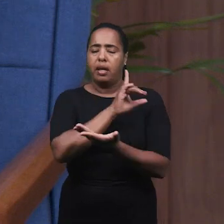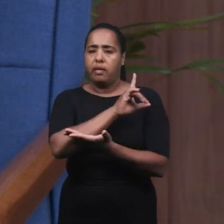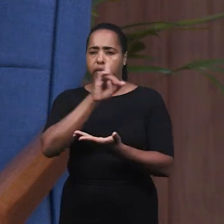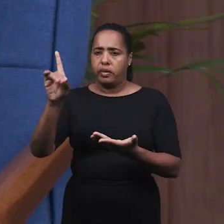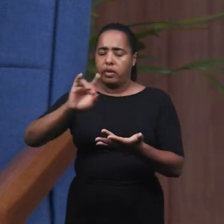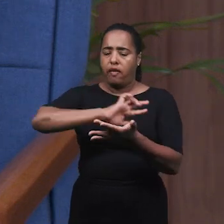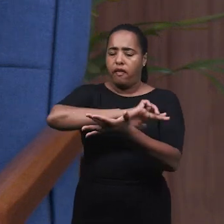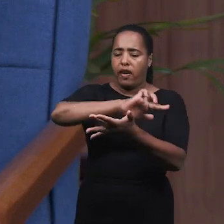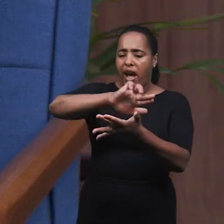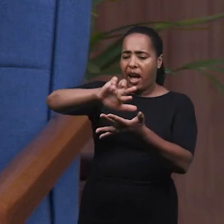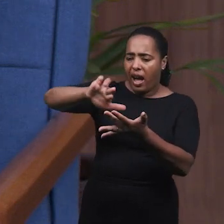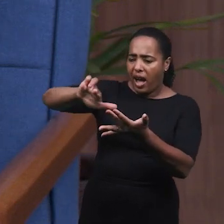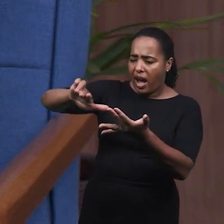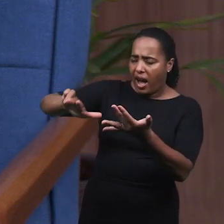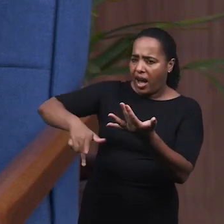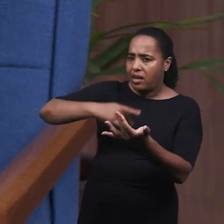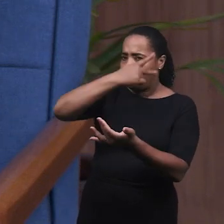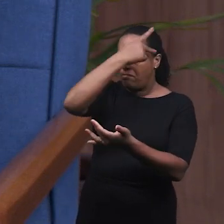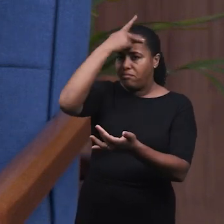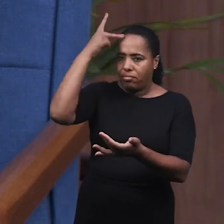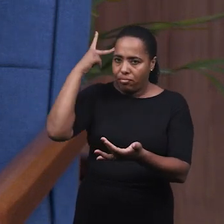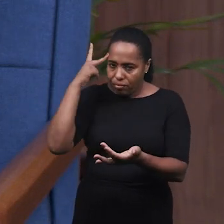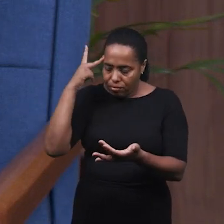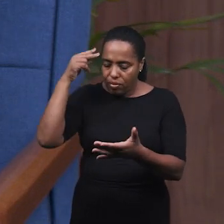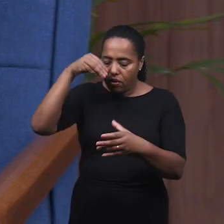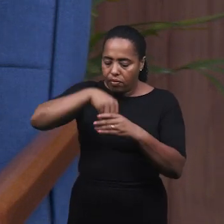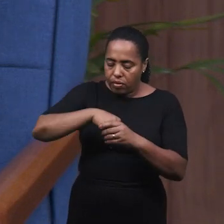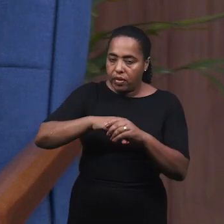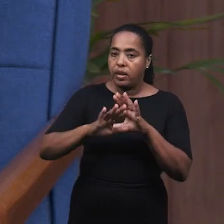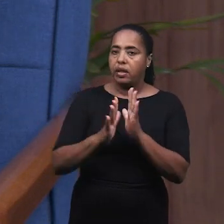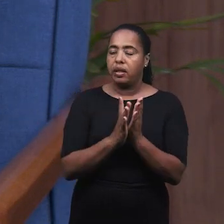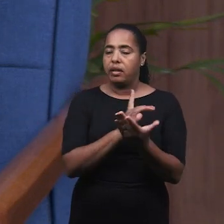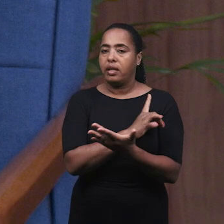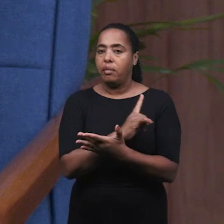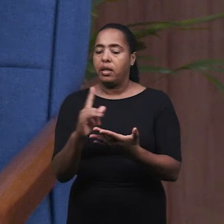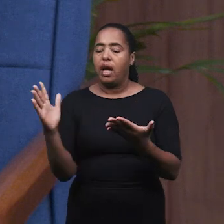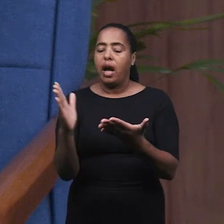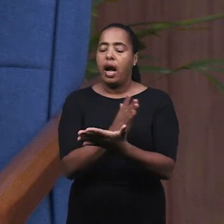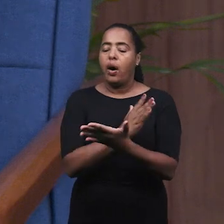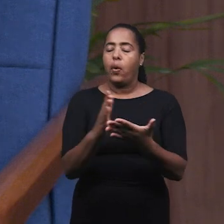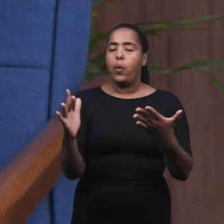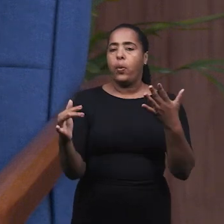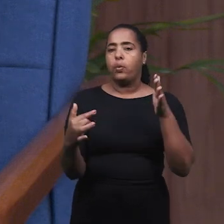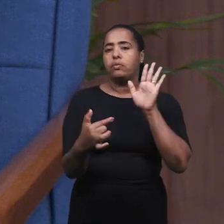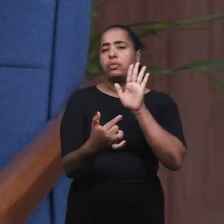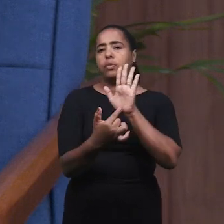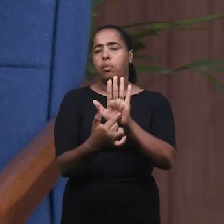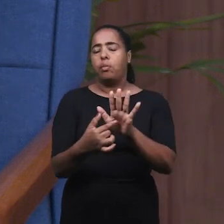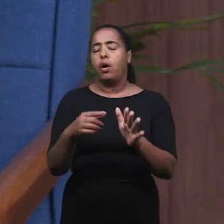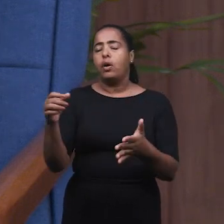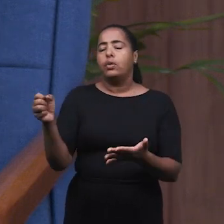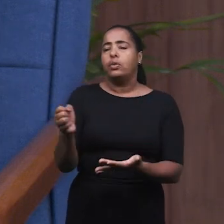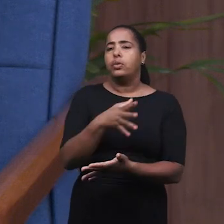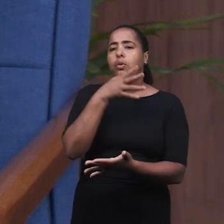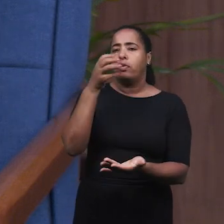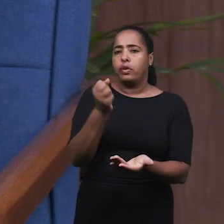l'Ancien Testament. Et beaucoup de sont cités au Nouveau Testament comme des héros de la